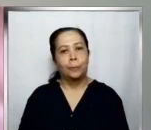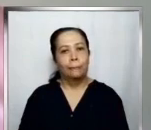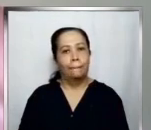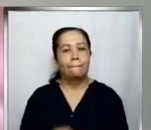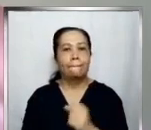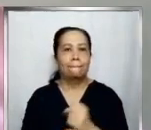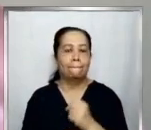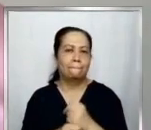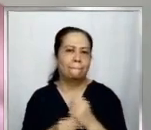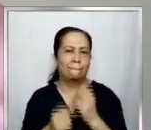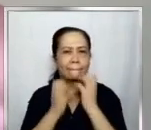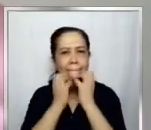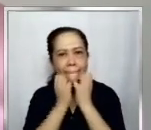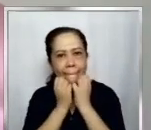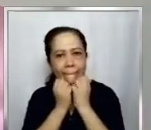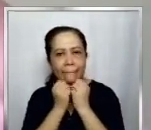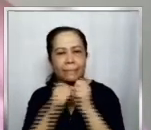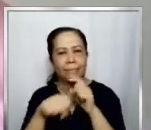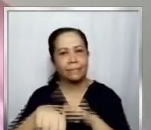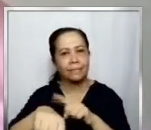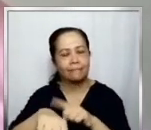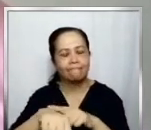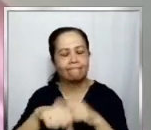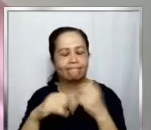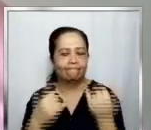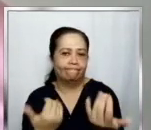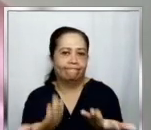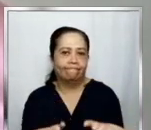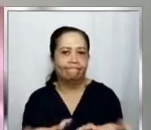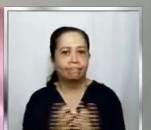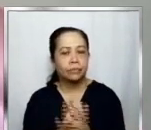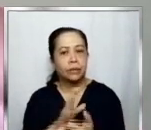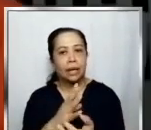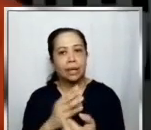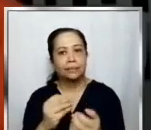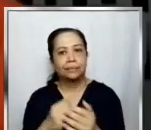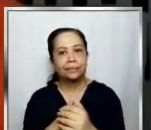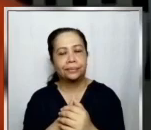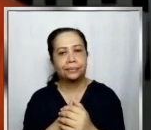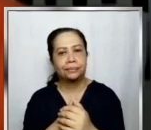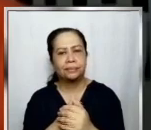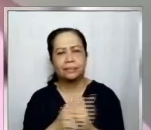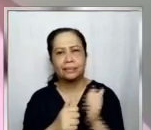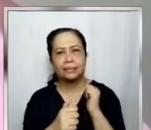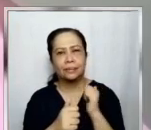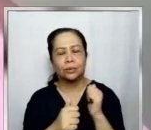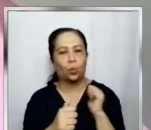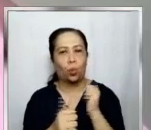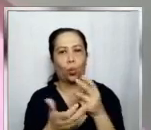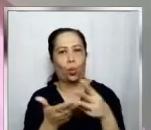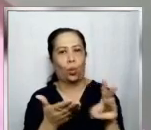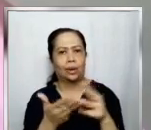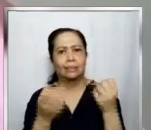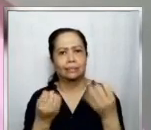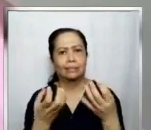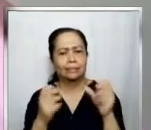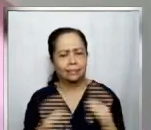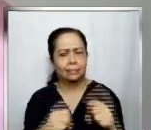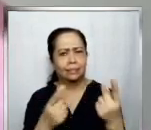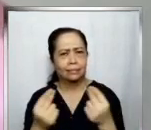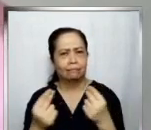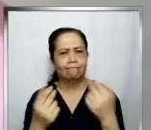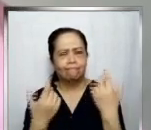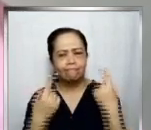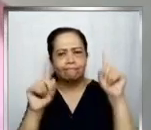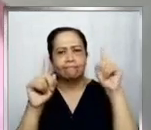most out of the time that we have now. And ayoko siyang masayang. Ang dami kong pwedeng ma-achieve,